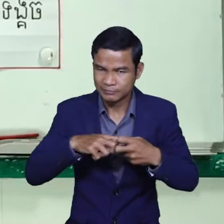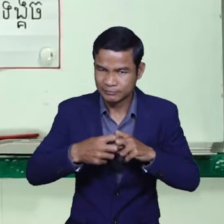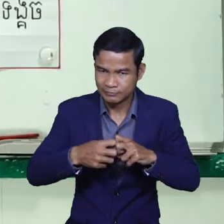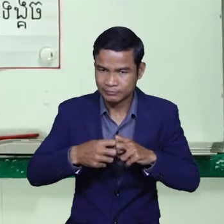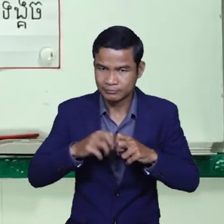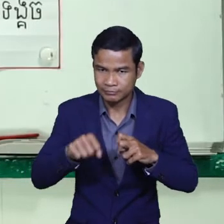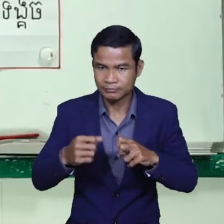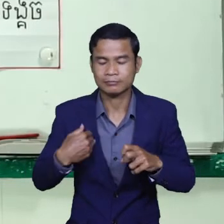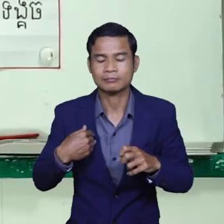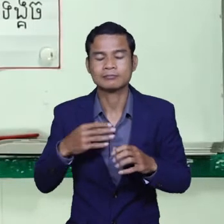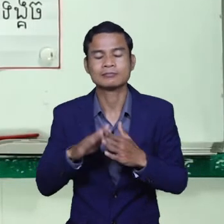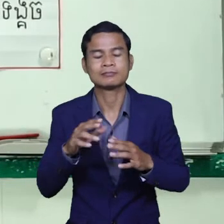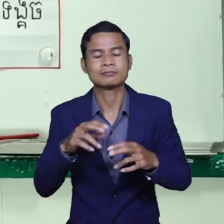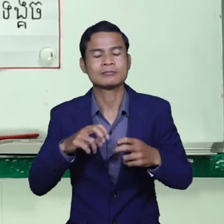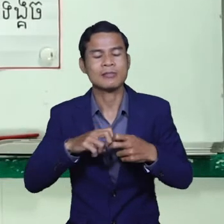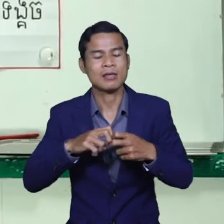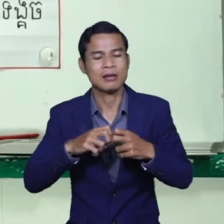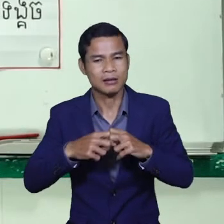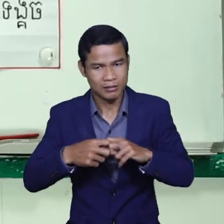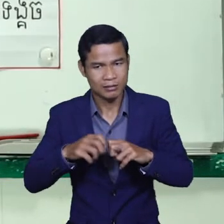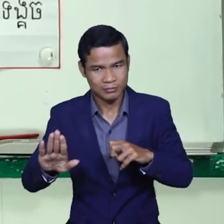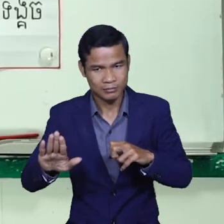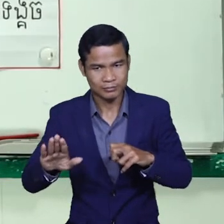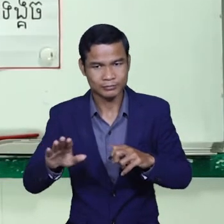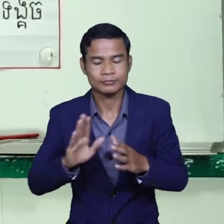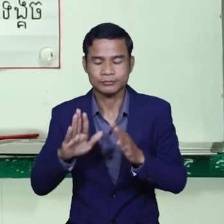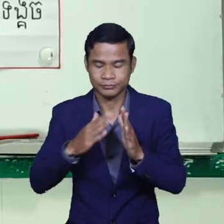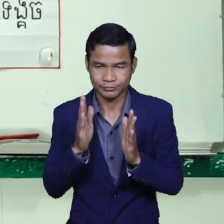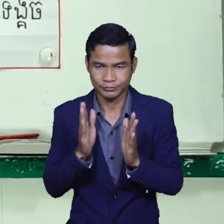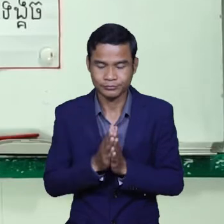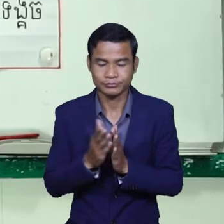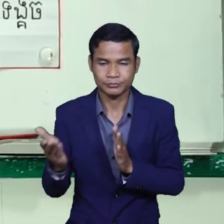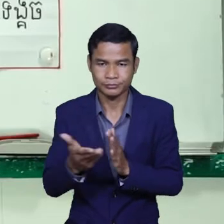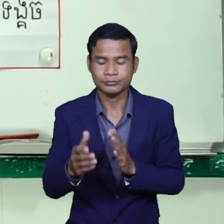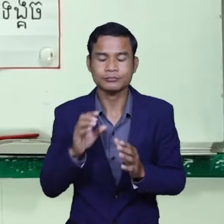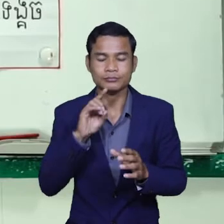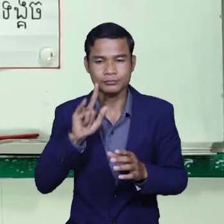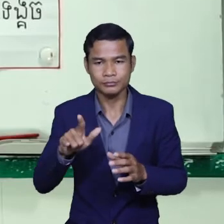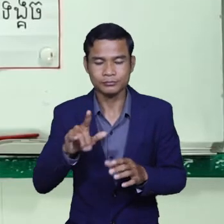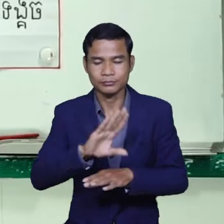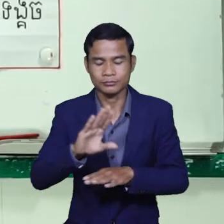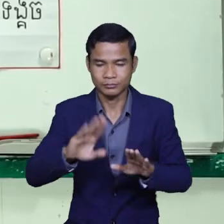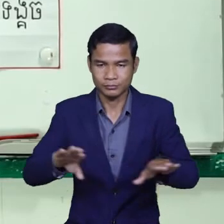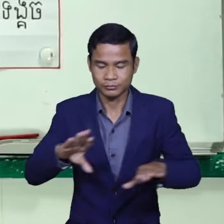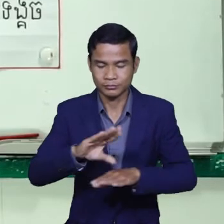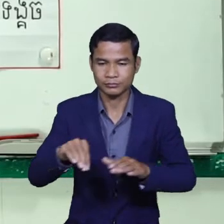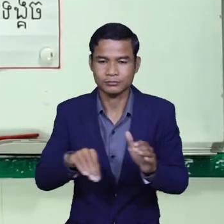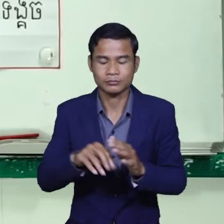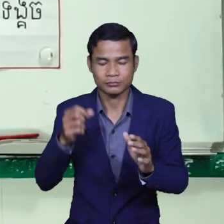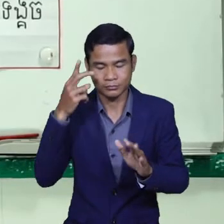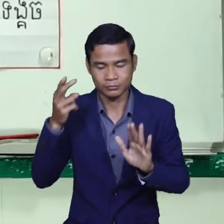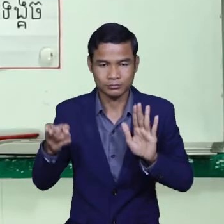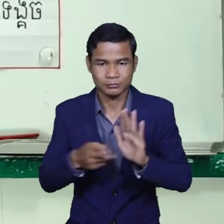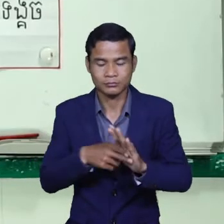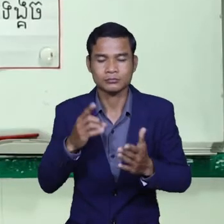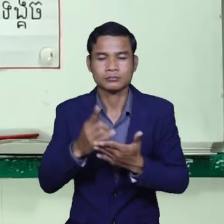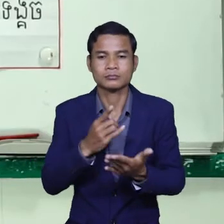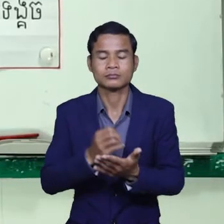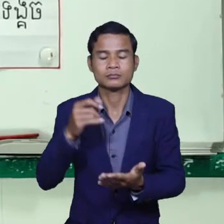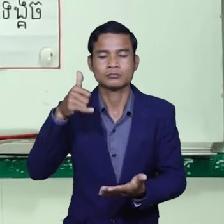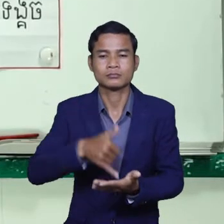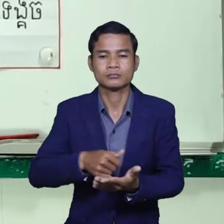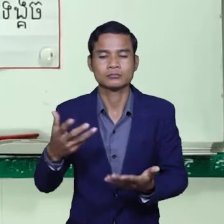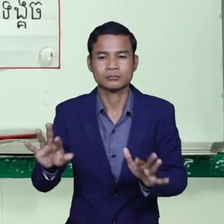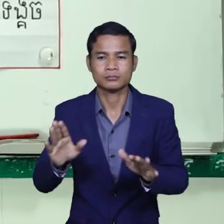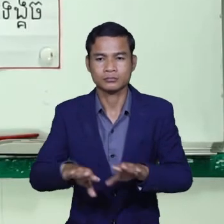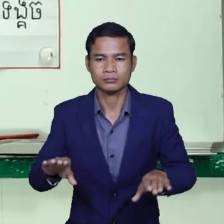cứ ca kịch nó còn á chà con chẳng chà bằng chạy thay con tự ạc nế cứ ban vô cho bà chà mê riêng dương được ngày này hai nó